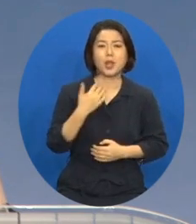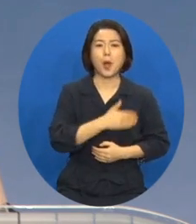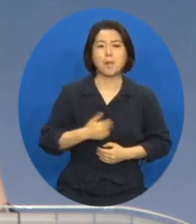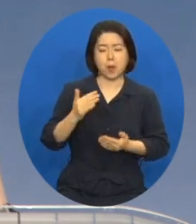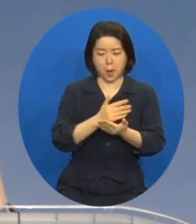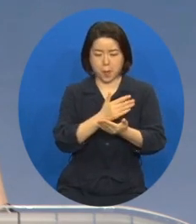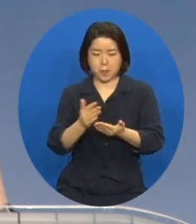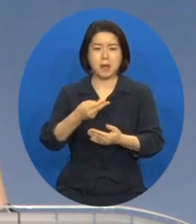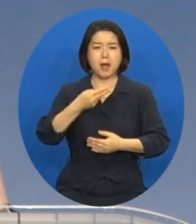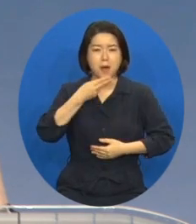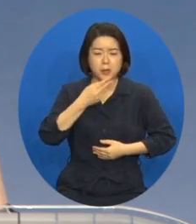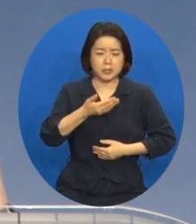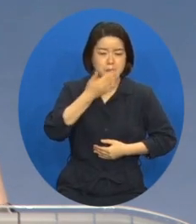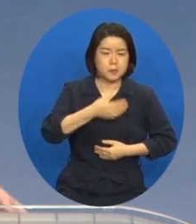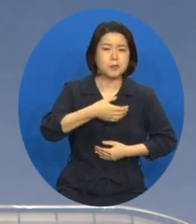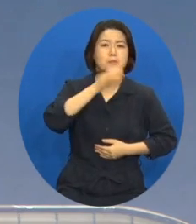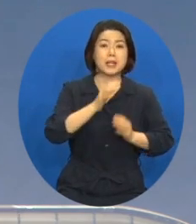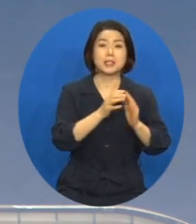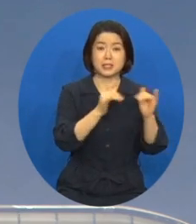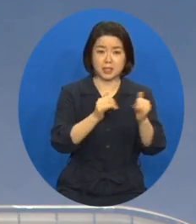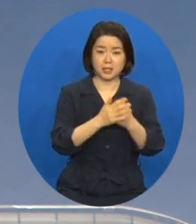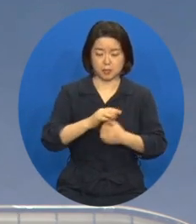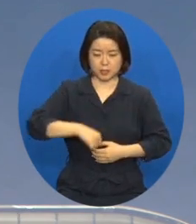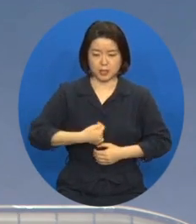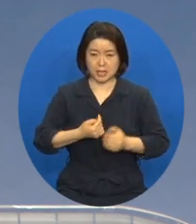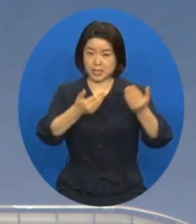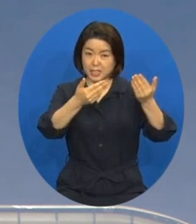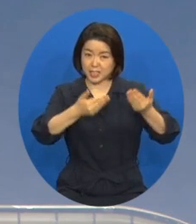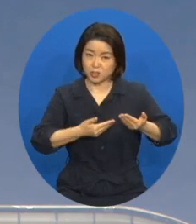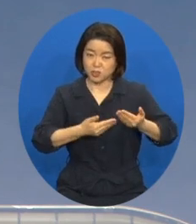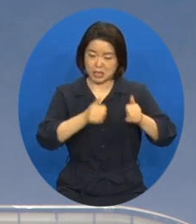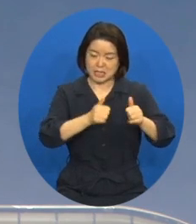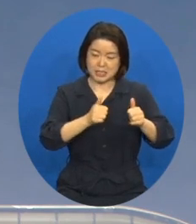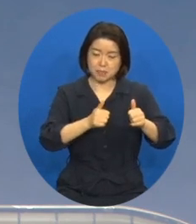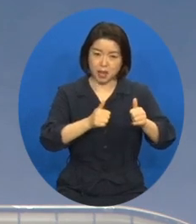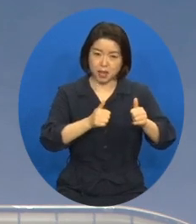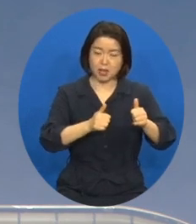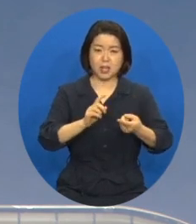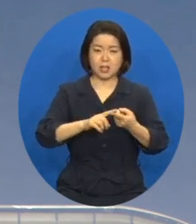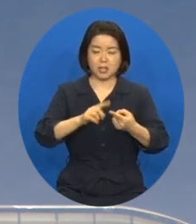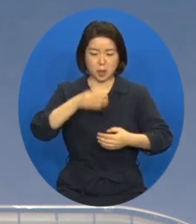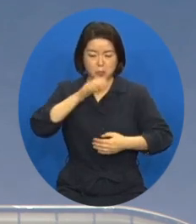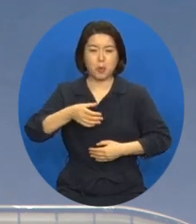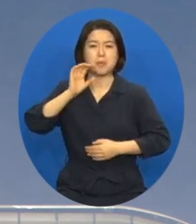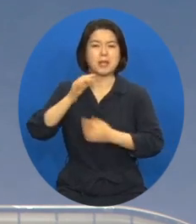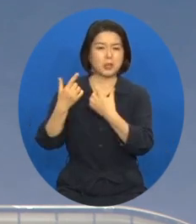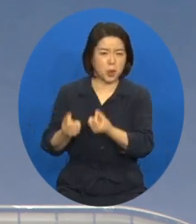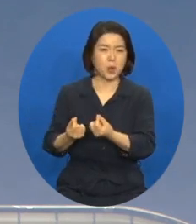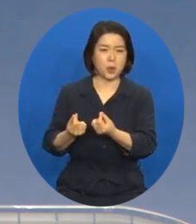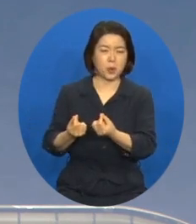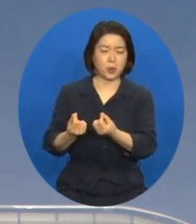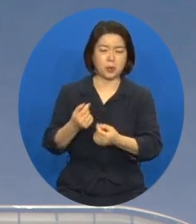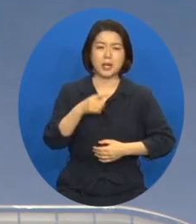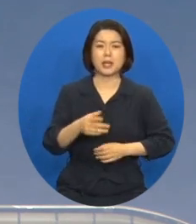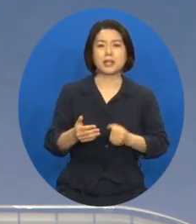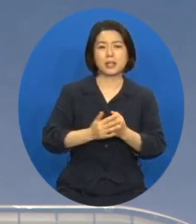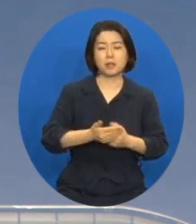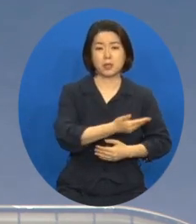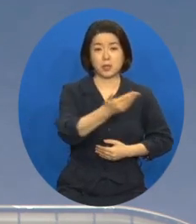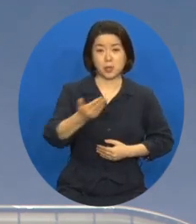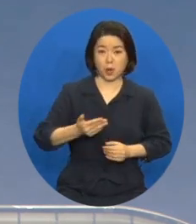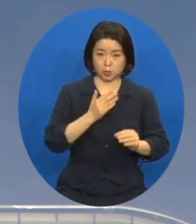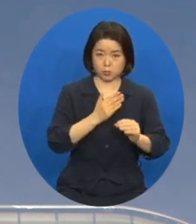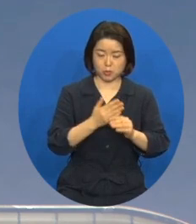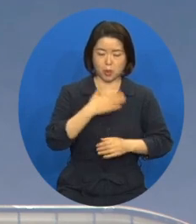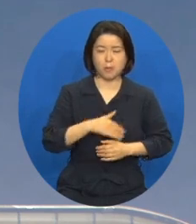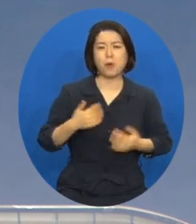분별함이 없이 먹고 마시는 사람은 자기에게 내릴 심판을 먹고 마시는 것입니다. 이 때문에 여러분 가운데는 몸이 약한